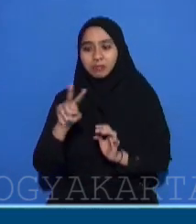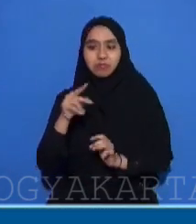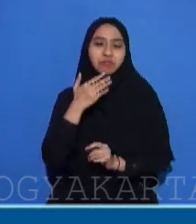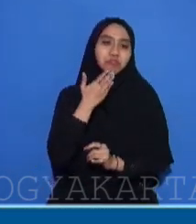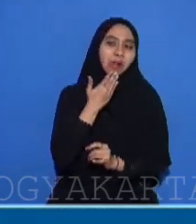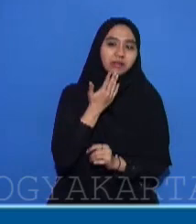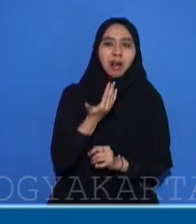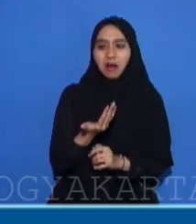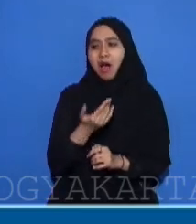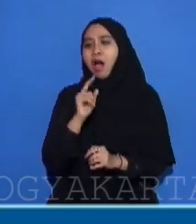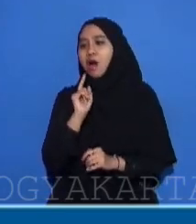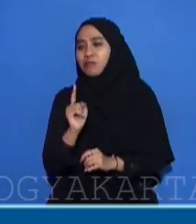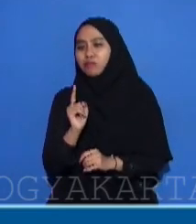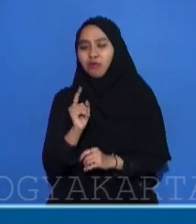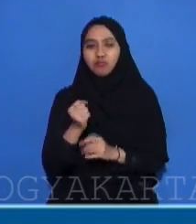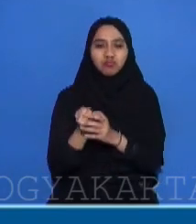sarian kali tapi